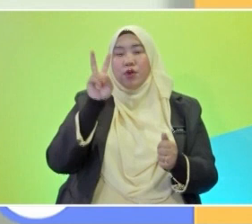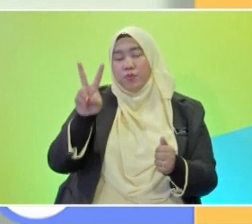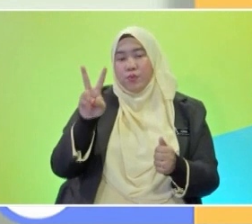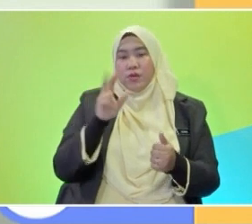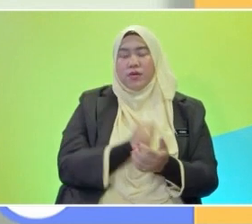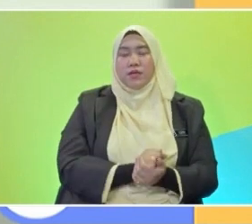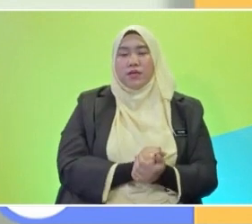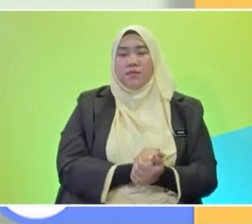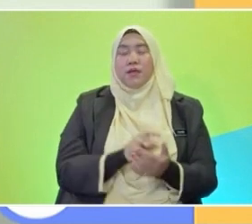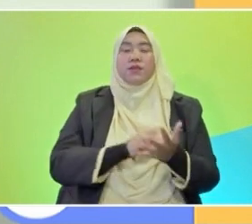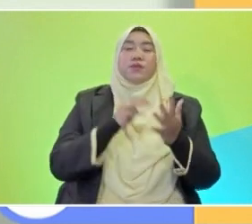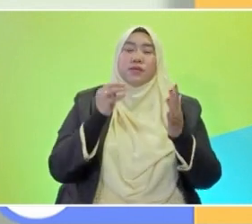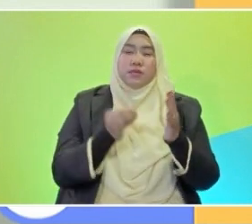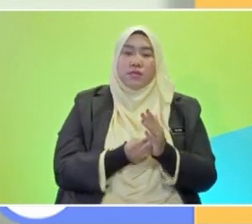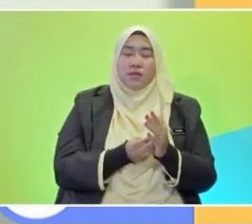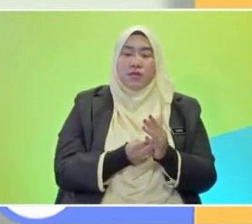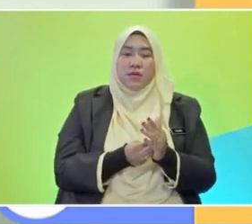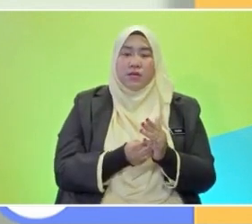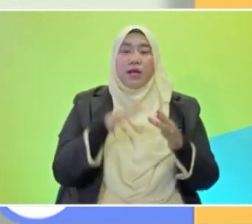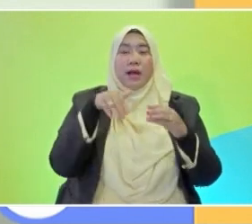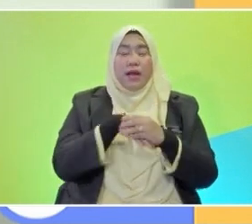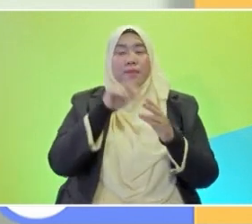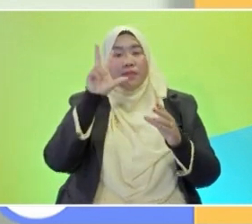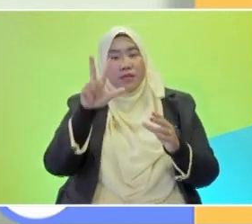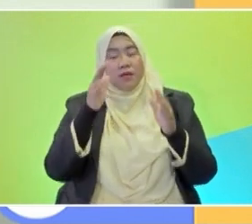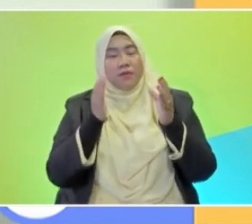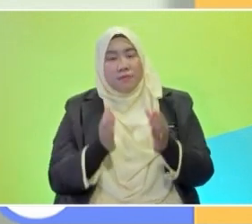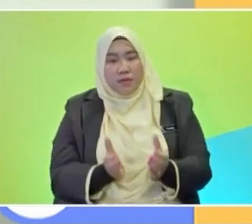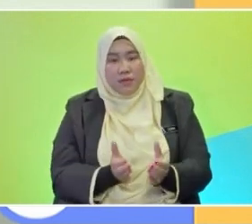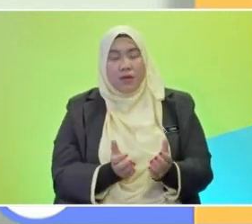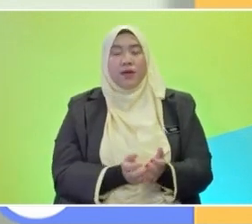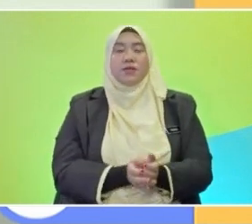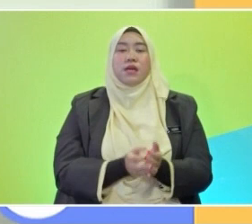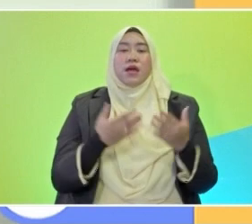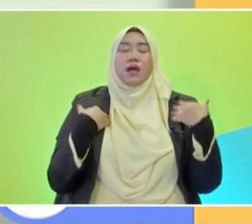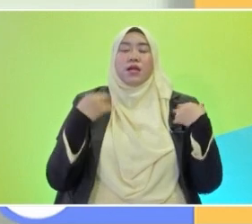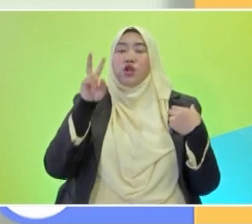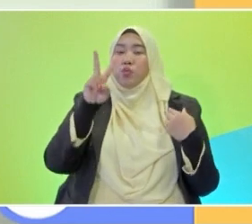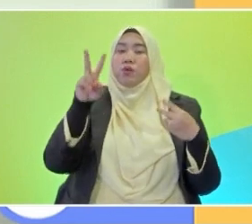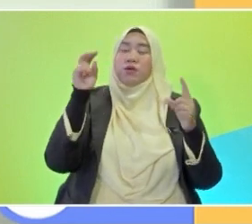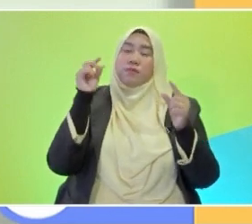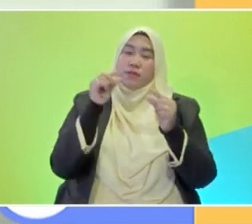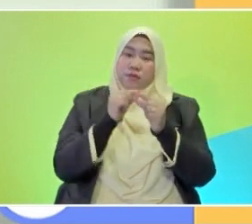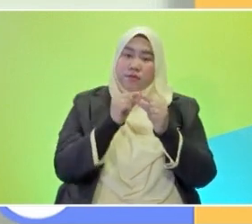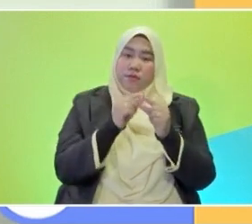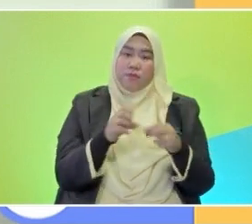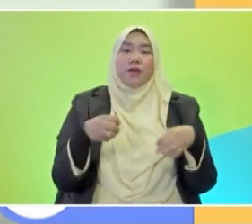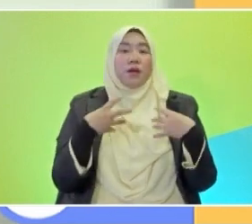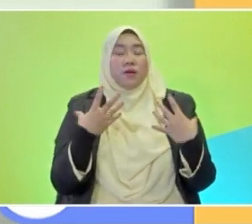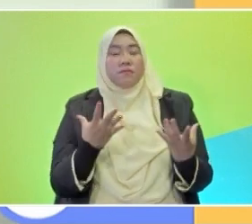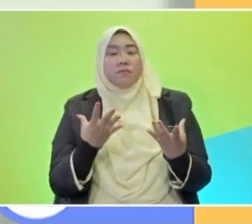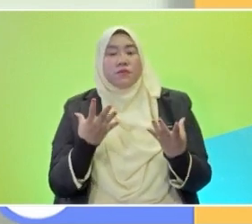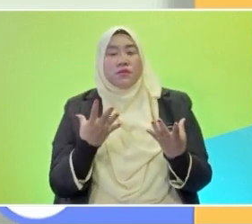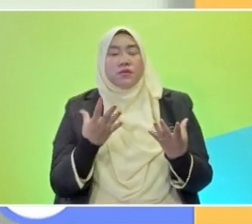dengan dua maksudnya dalam tiga bekas tersebut ada dua biji guling jadi yang kita tahu berapa jumlah bunyi